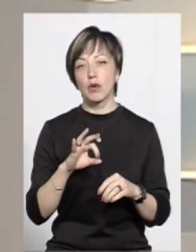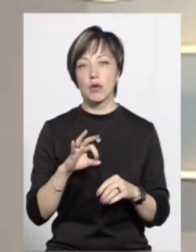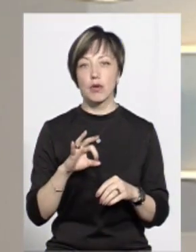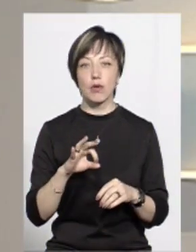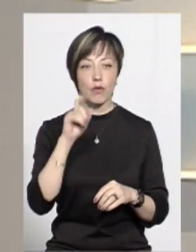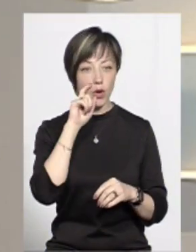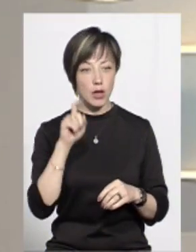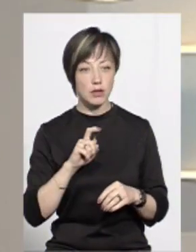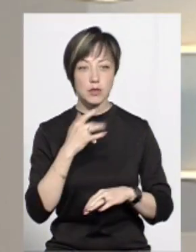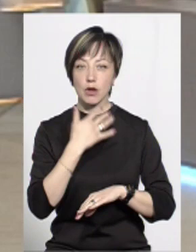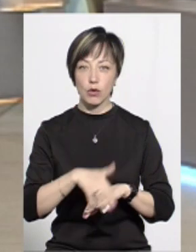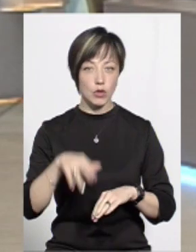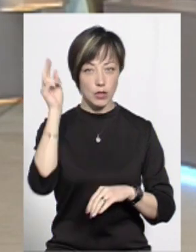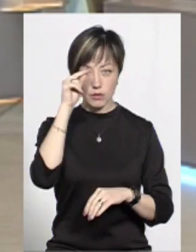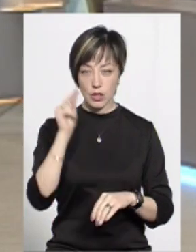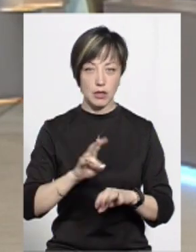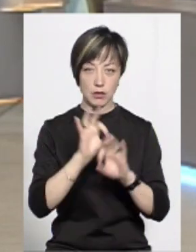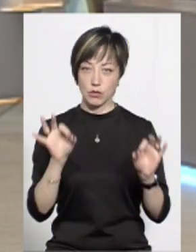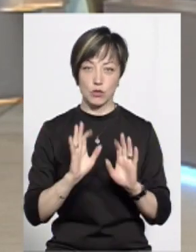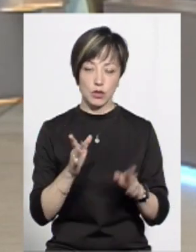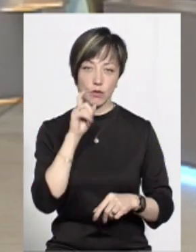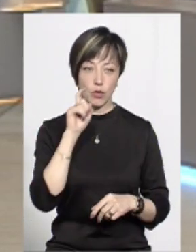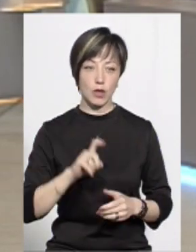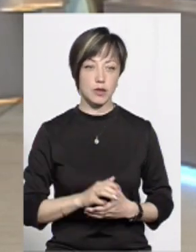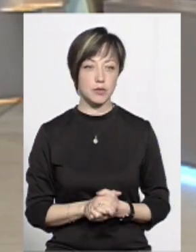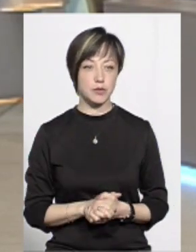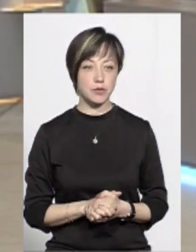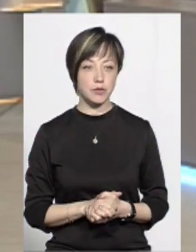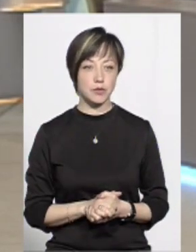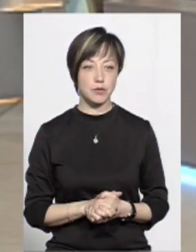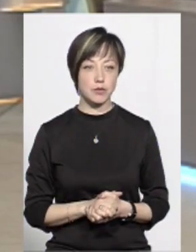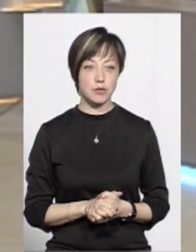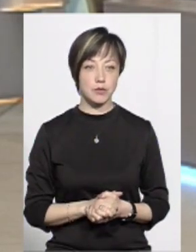мають бути саме в Україні, про закордонне навчання? Тільки, лише в Україні, так.